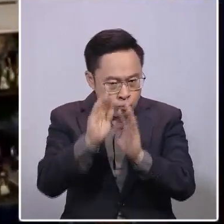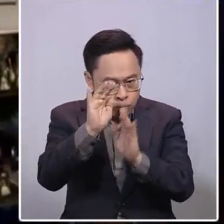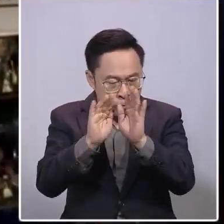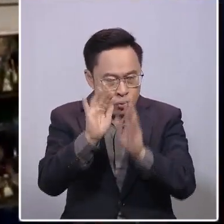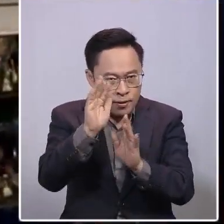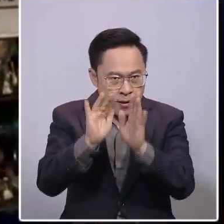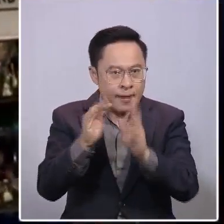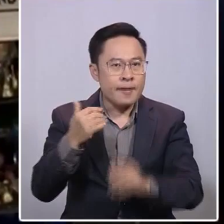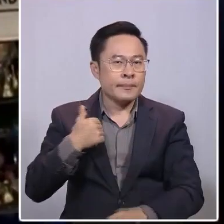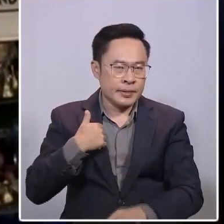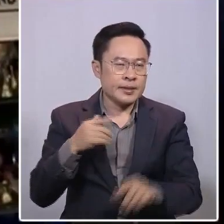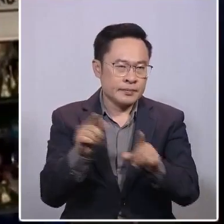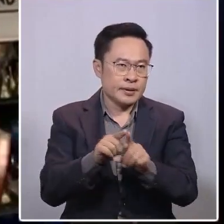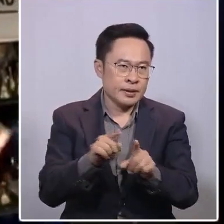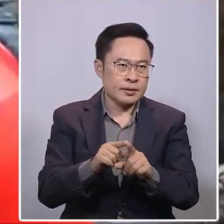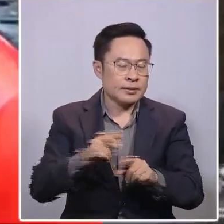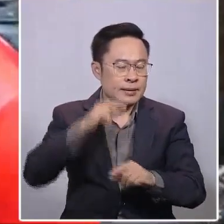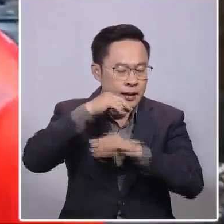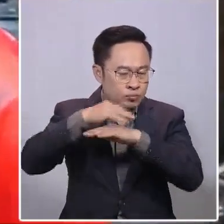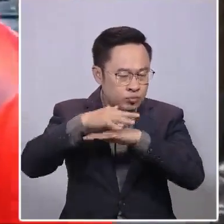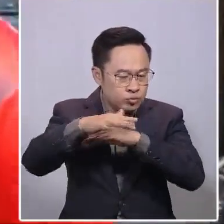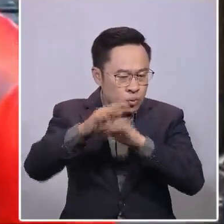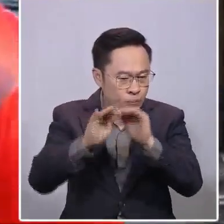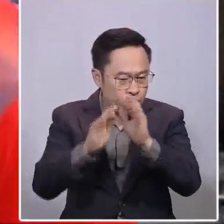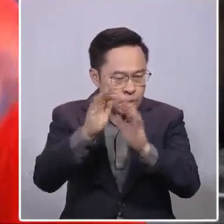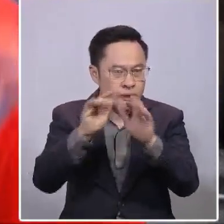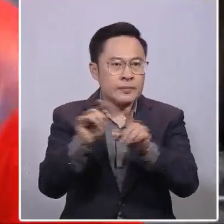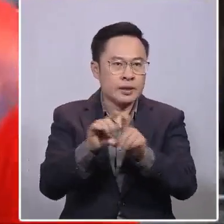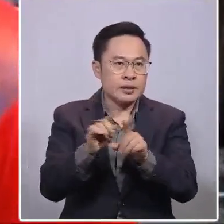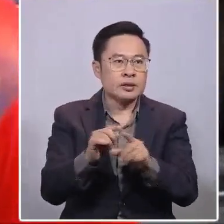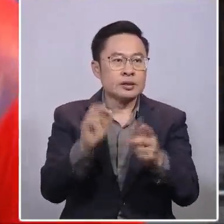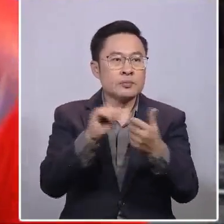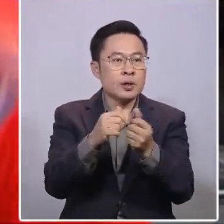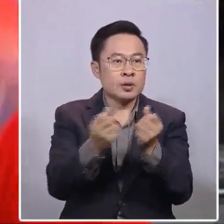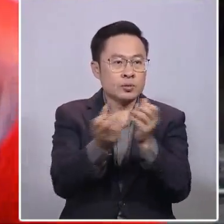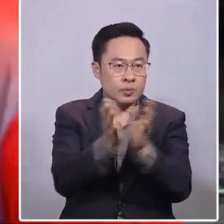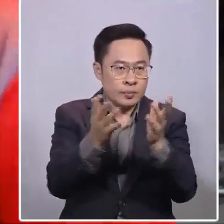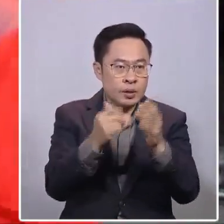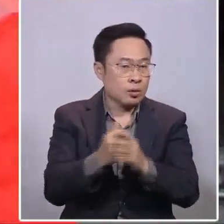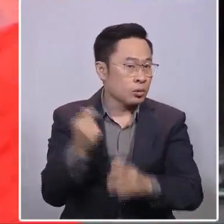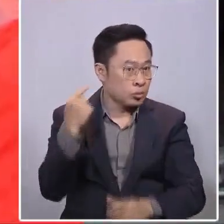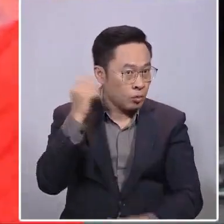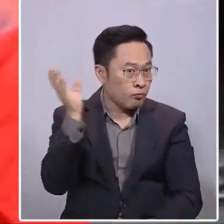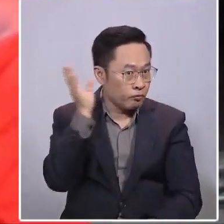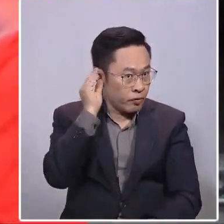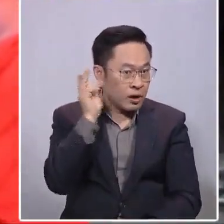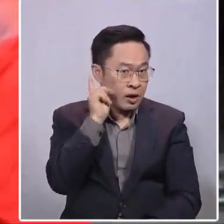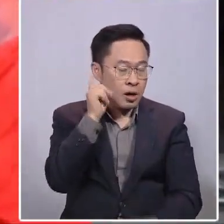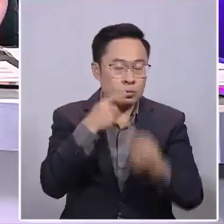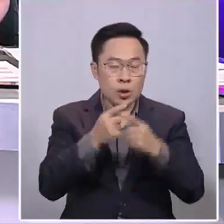ความเสียหายเข้ามานะคะก ็ อยากให้นักท่องเที่ยวก็ติดตามข่าวอย่างใกล้ชิดแต่อย่าเพิ่งตื่นตระหนกกันนะคะ